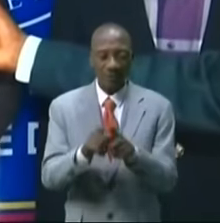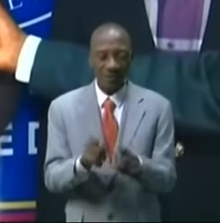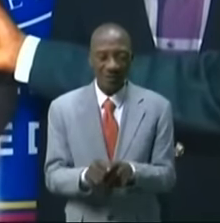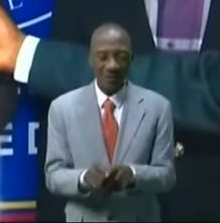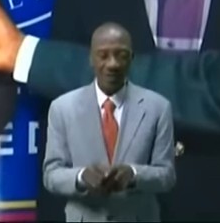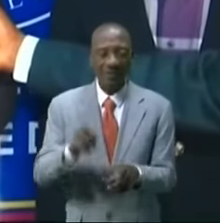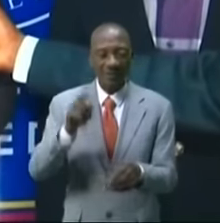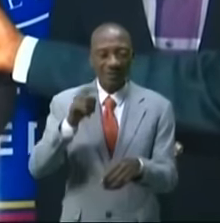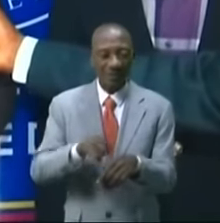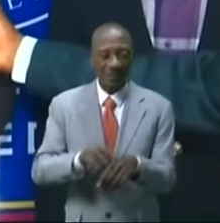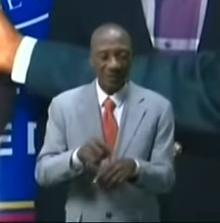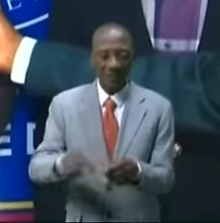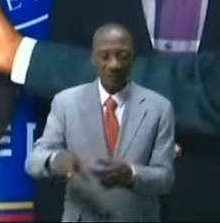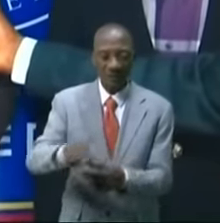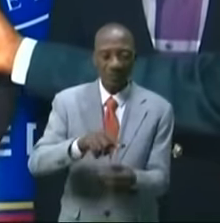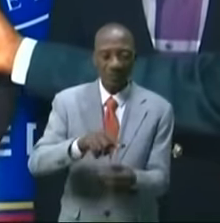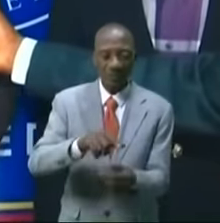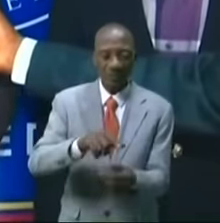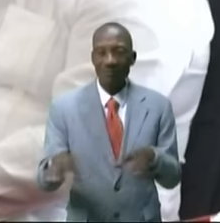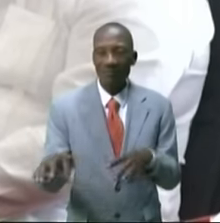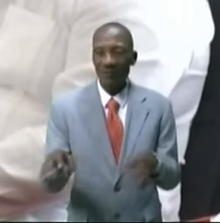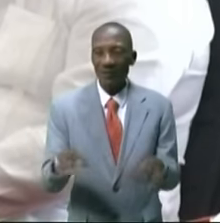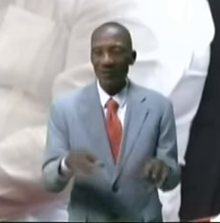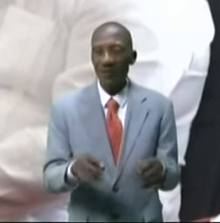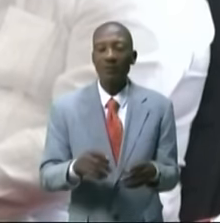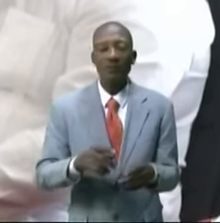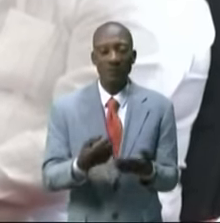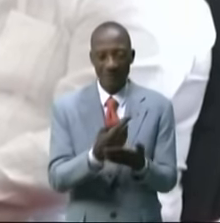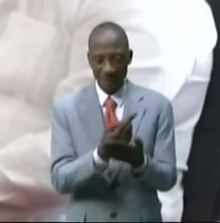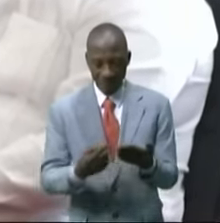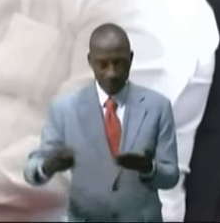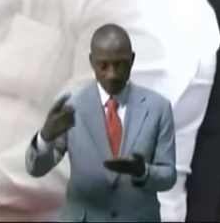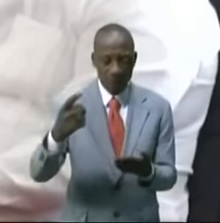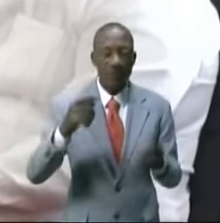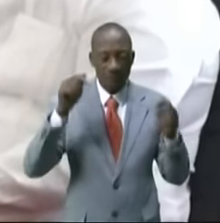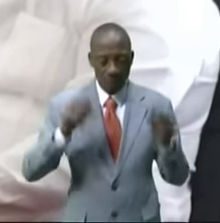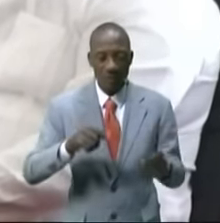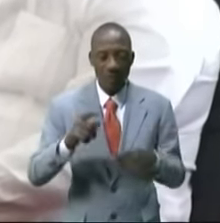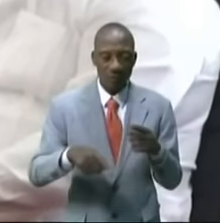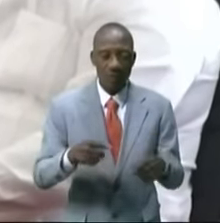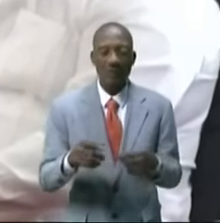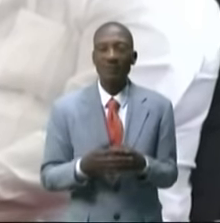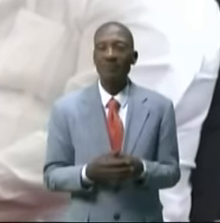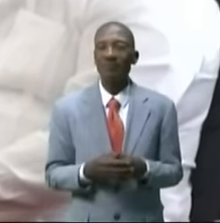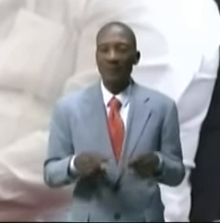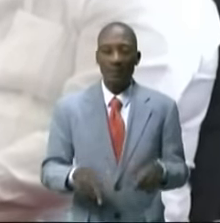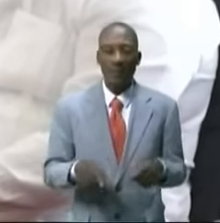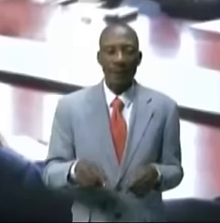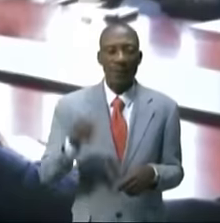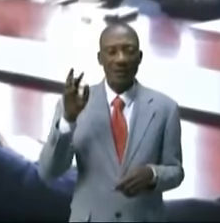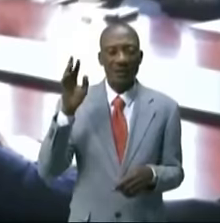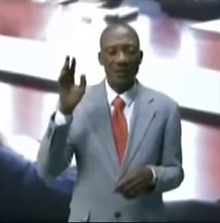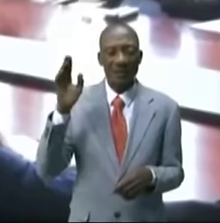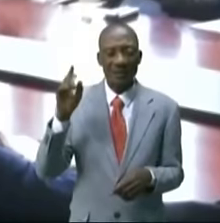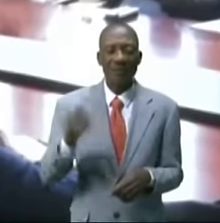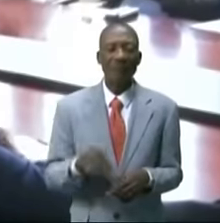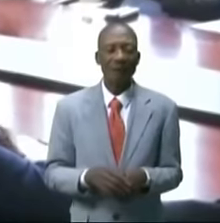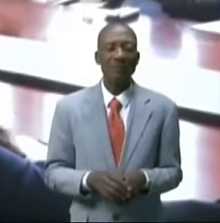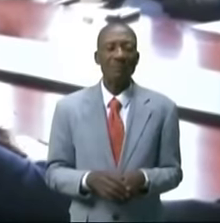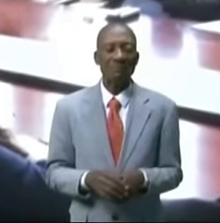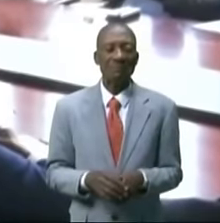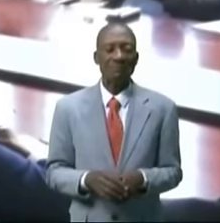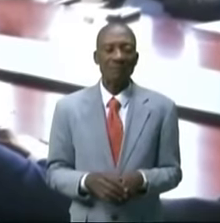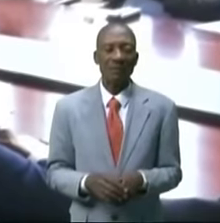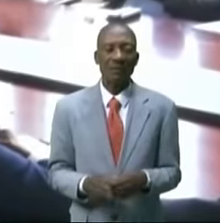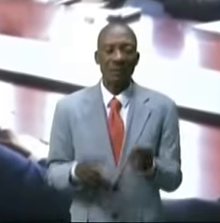que nous puissions démarrer, on l'espère, dans les prochains mois. La ville de Kinshasa connaît un taux de croissance urbaine parmi les plus rapides au